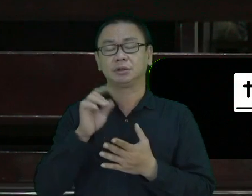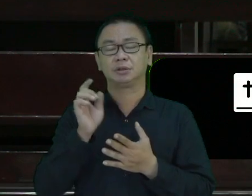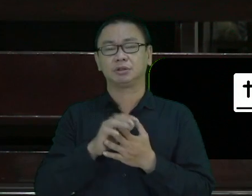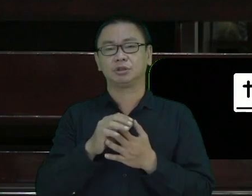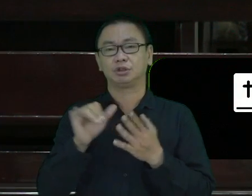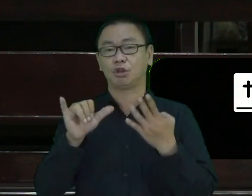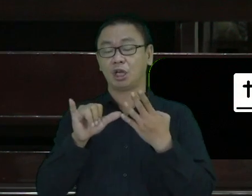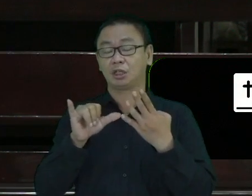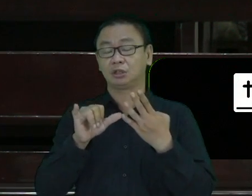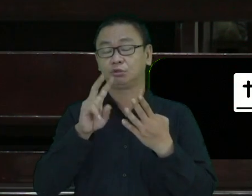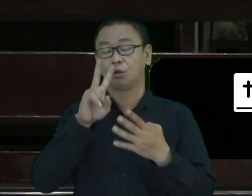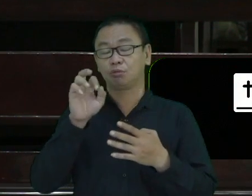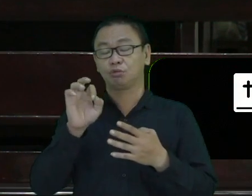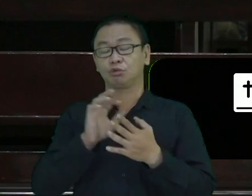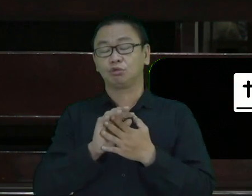ayat